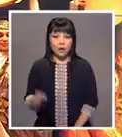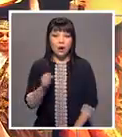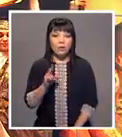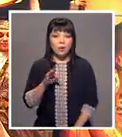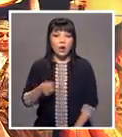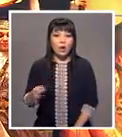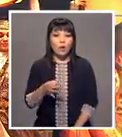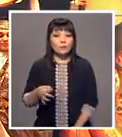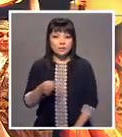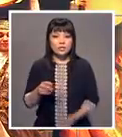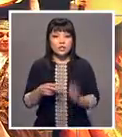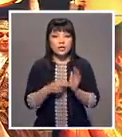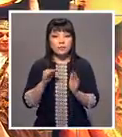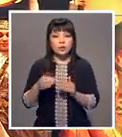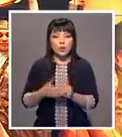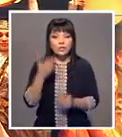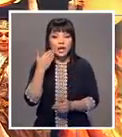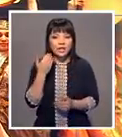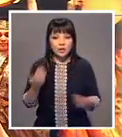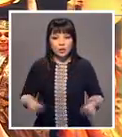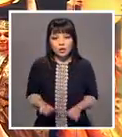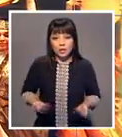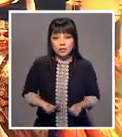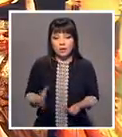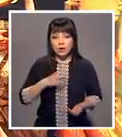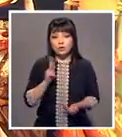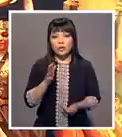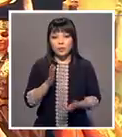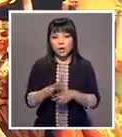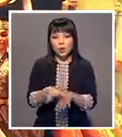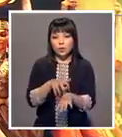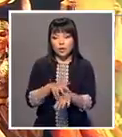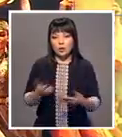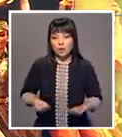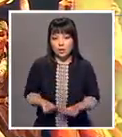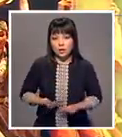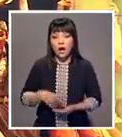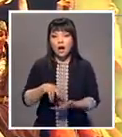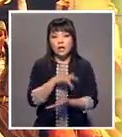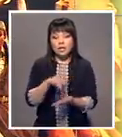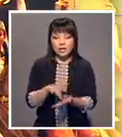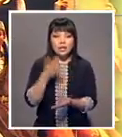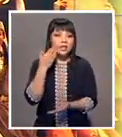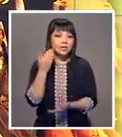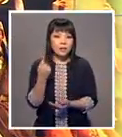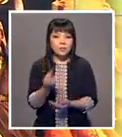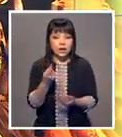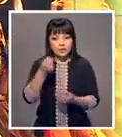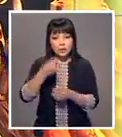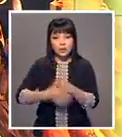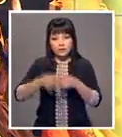Ақмола облысында 7000-ға жуық татар тұрады. Оның 3500-нан астамы көкшетаулықтар. Олардың барлығы қаланың татар мәдениеті орталығына